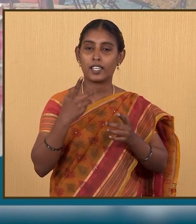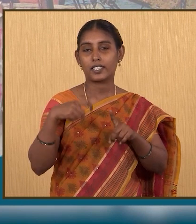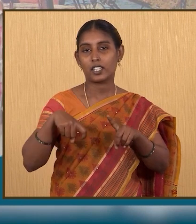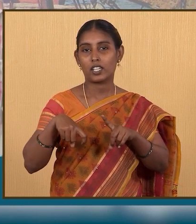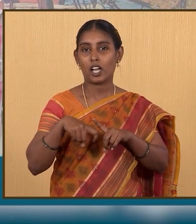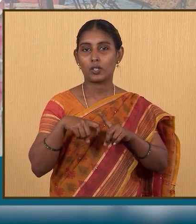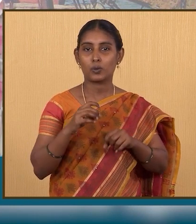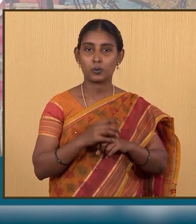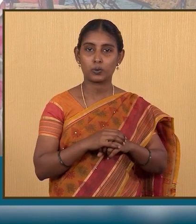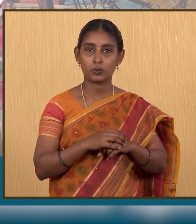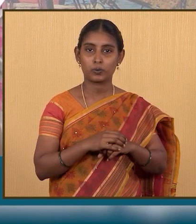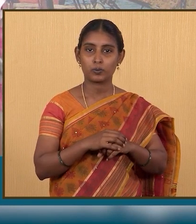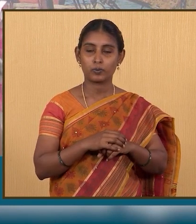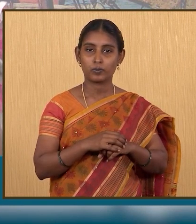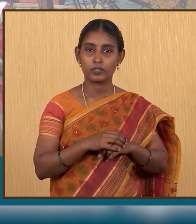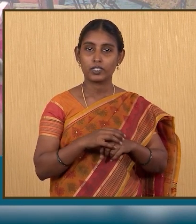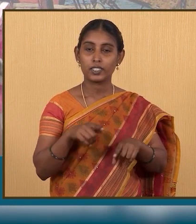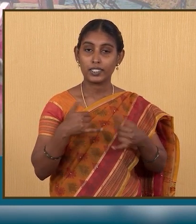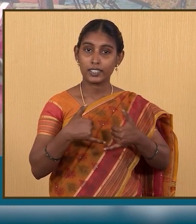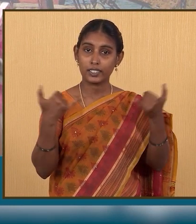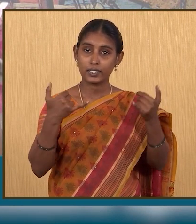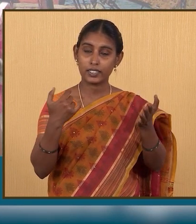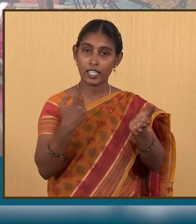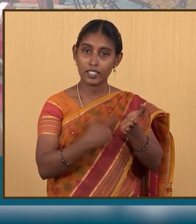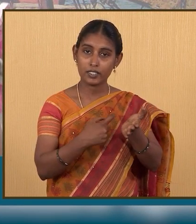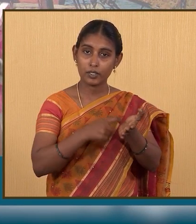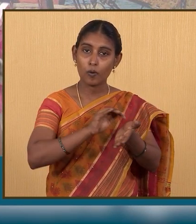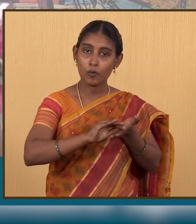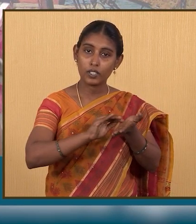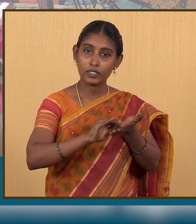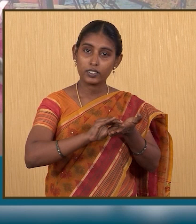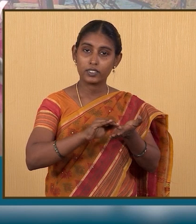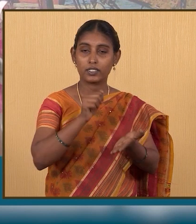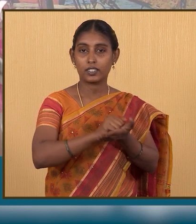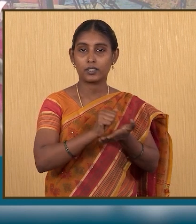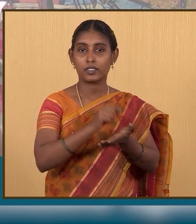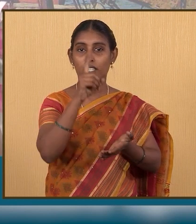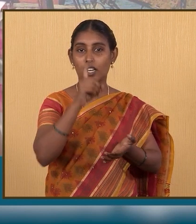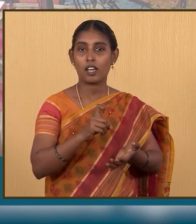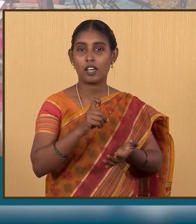கடலூர். இந்திய ரிசர்வ் வங்கி நிறுவப்பட்ட ஆண்டு எது?